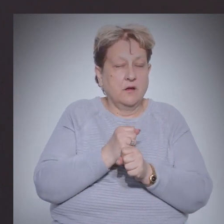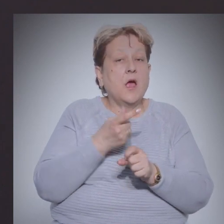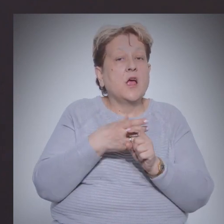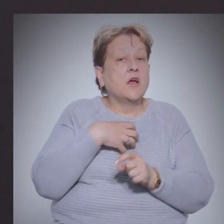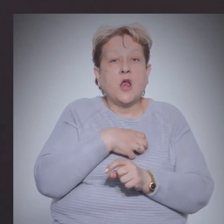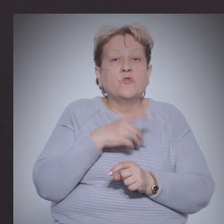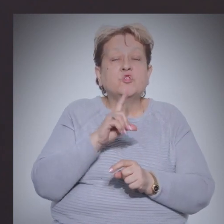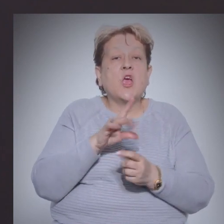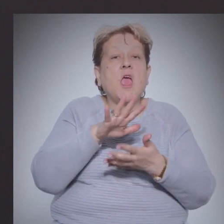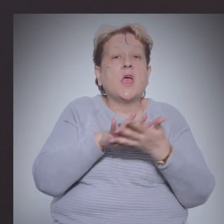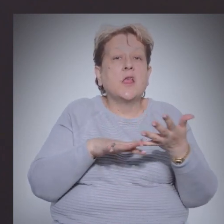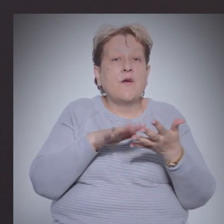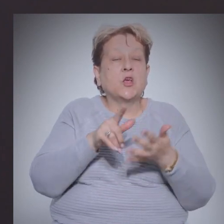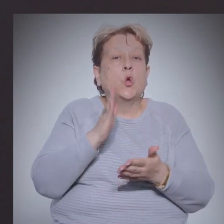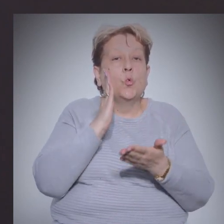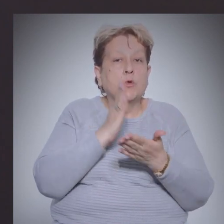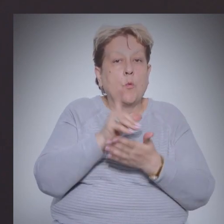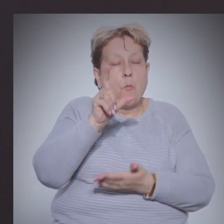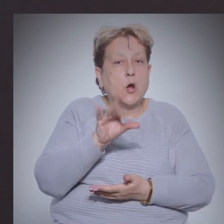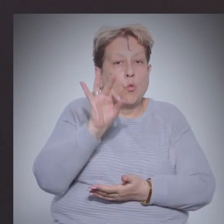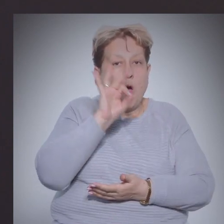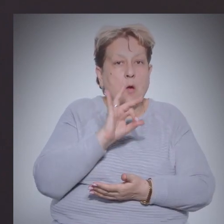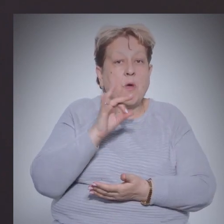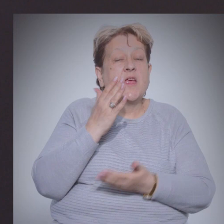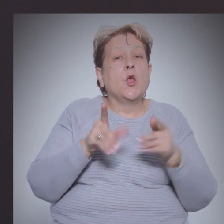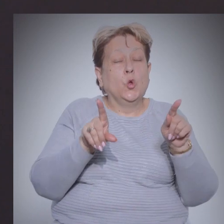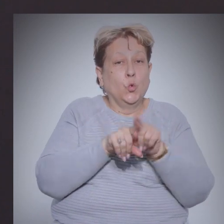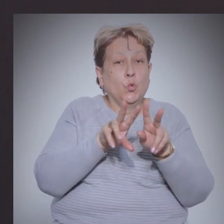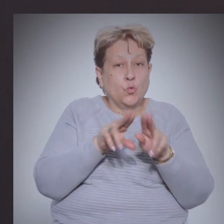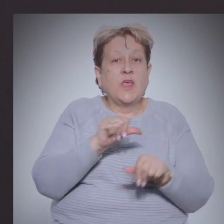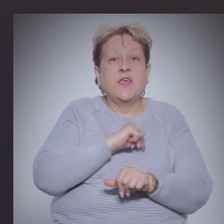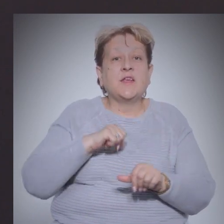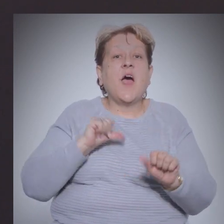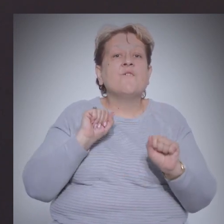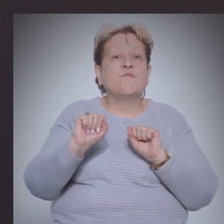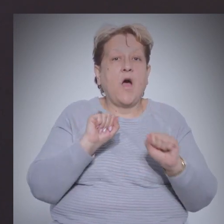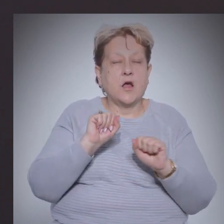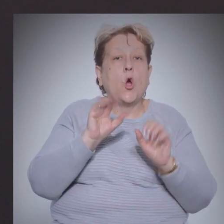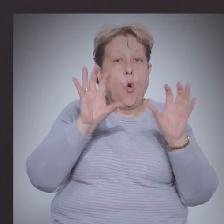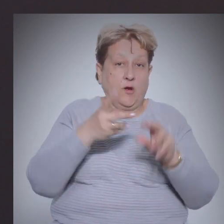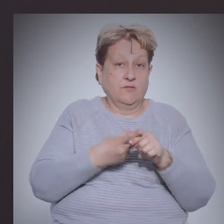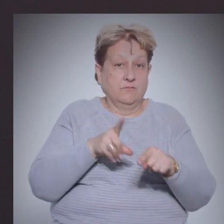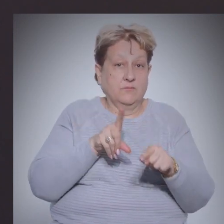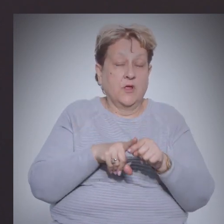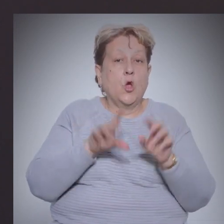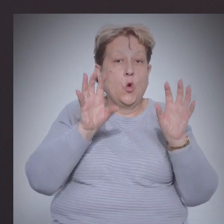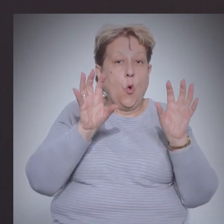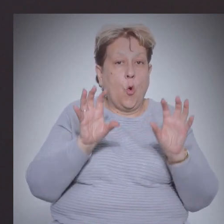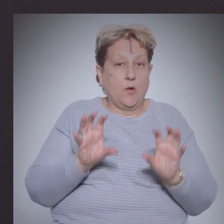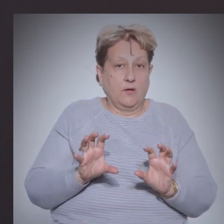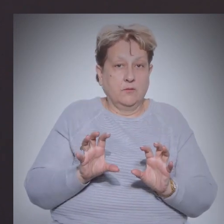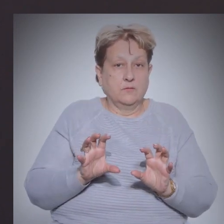առարկը, կարևոր է այն է, թե ինչ հետևանքները այն ունենում մարդու համար։ Եթե նույնը և ինքնավար հասկացություն որենքն է։